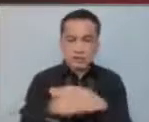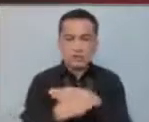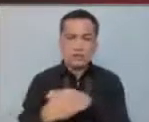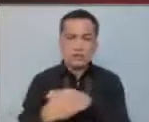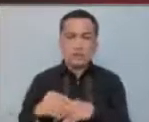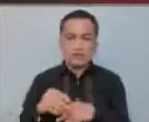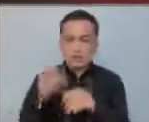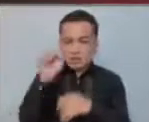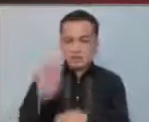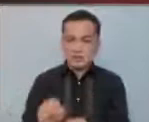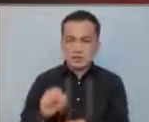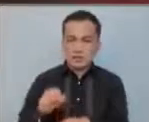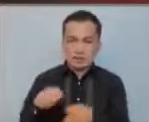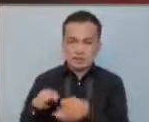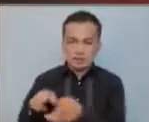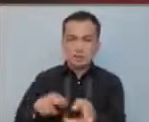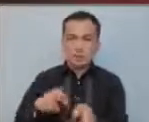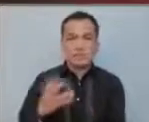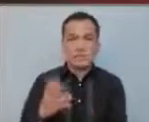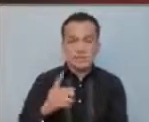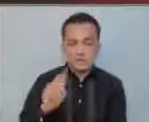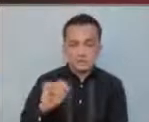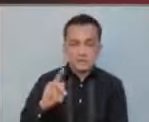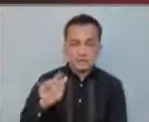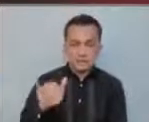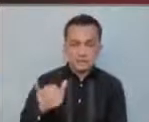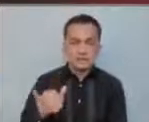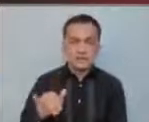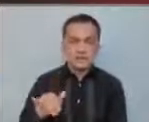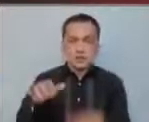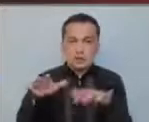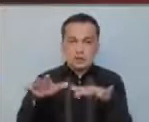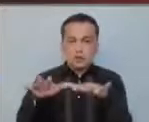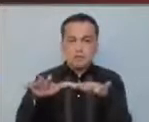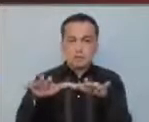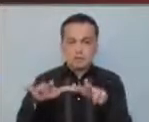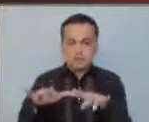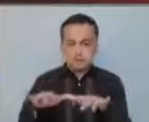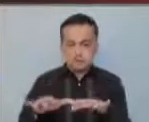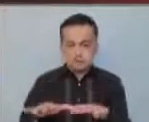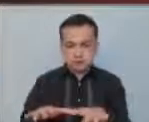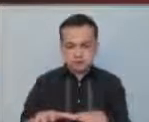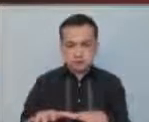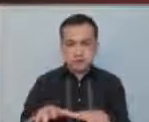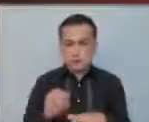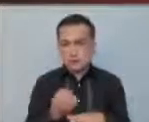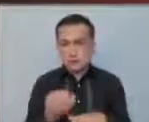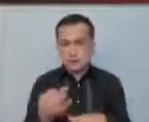property sa Talisay City. Humupa naman ang mga pagbaha makalipas ang ilang oras.